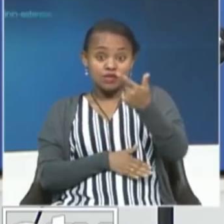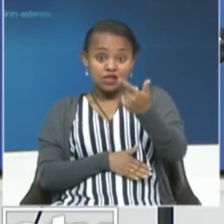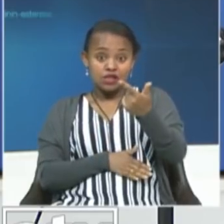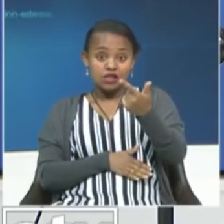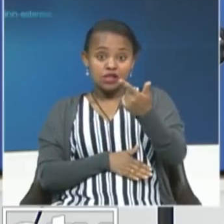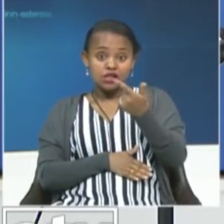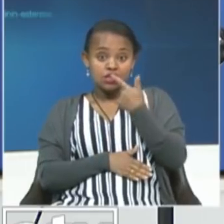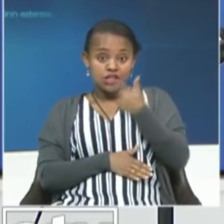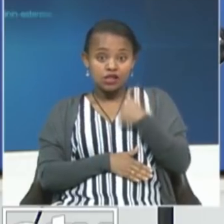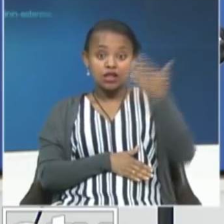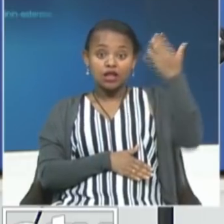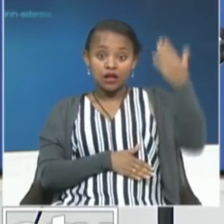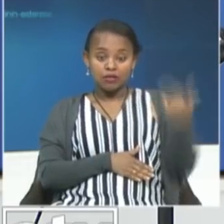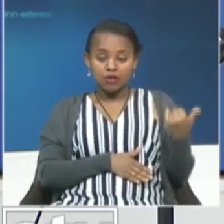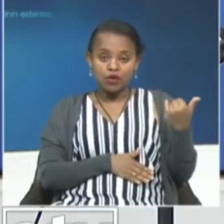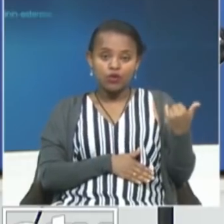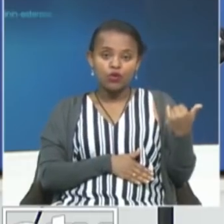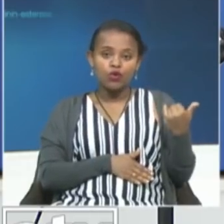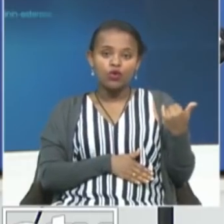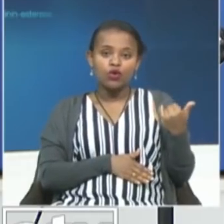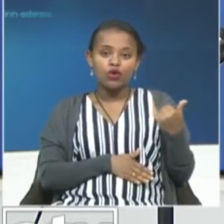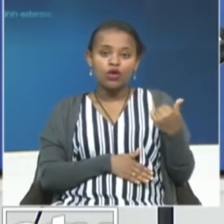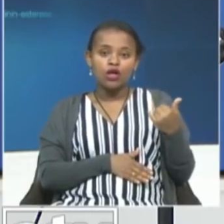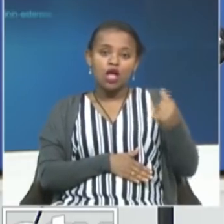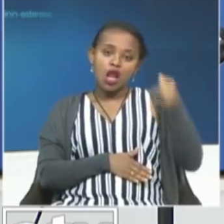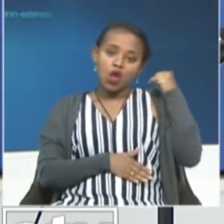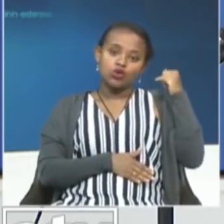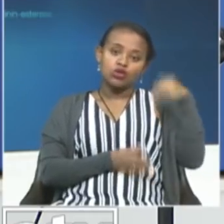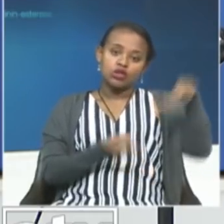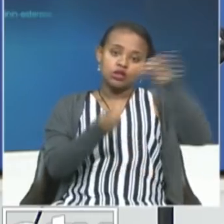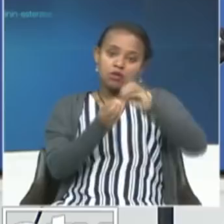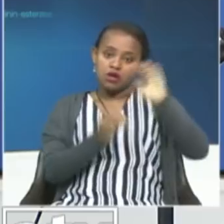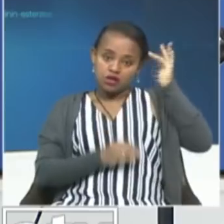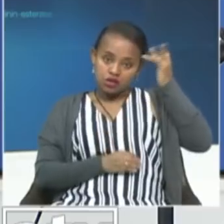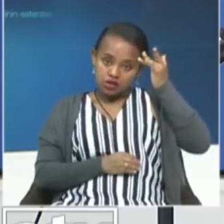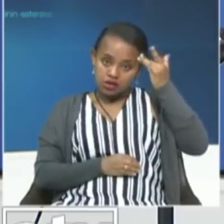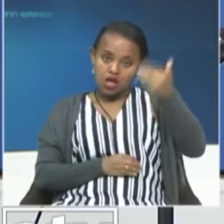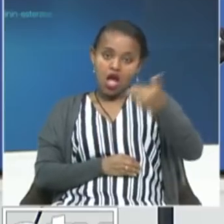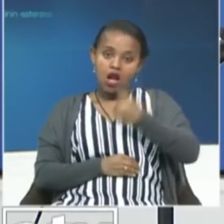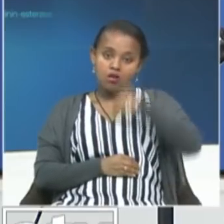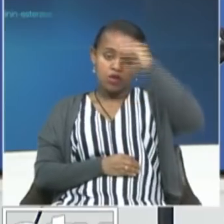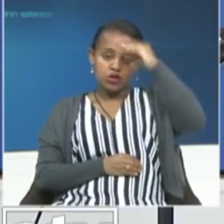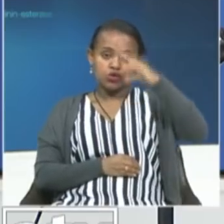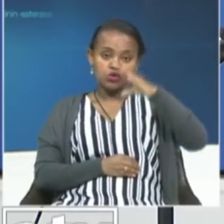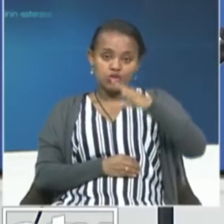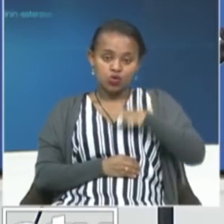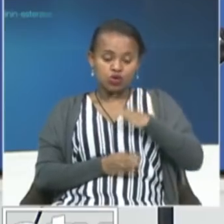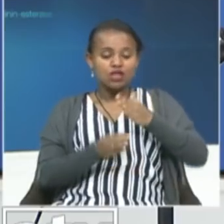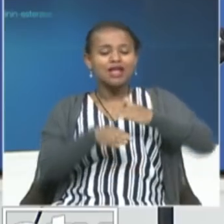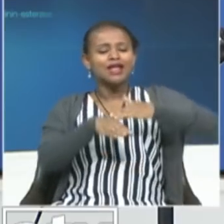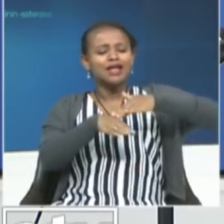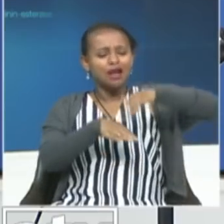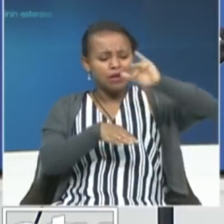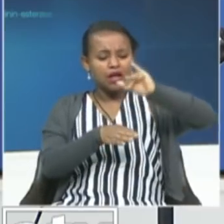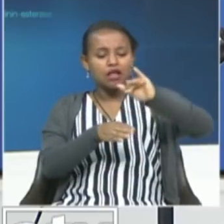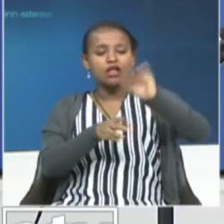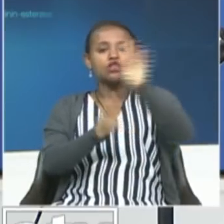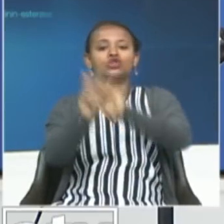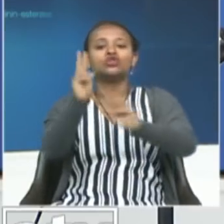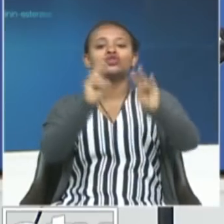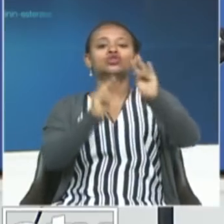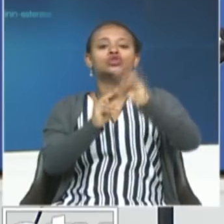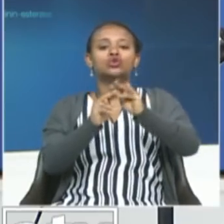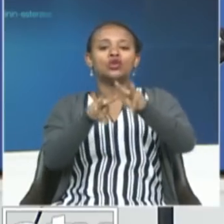ሲጠቅሱልን እንደነበረው ተጓዳኝ ህመም ያለባቸው ሰዎች የበለጠ ችግሩ ሊከፋባቸው